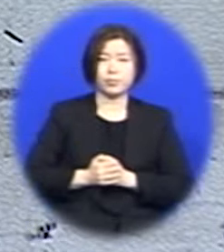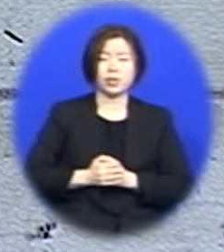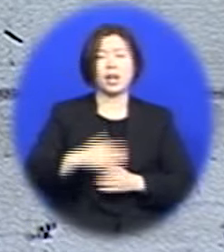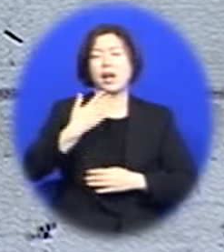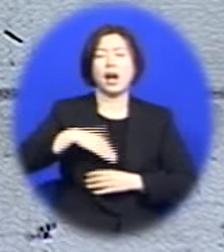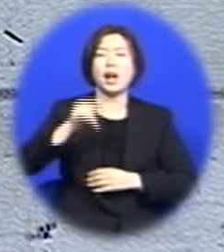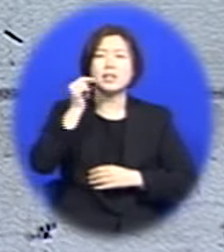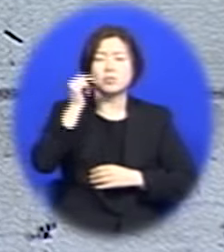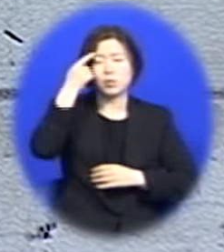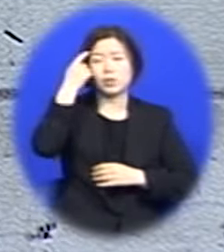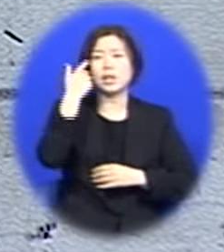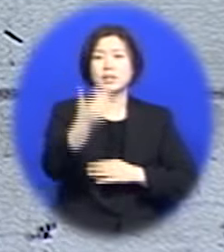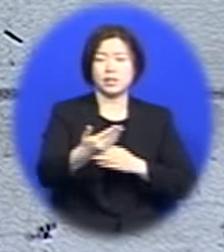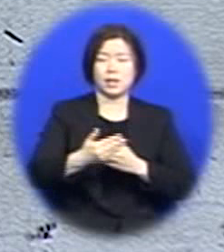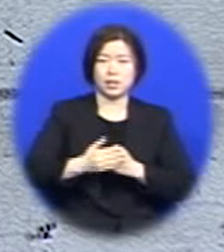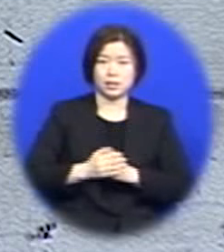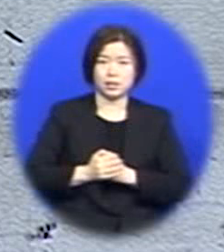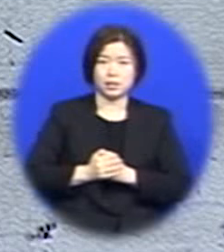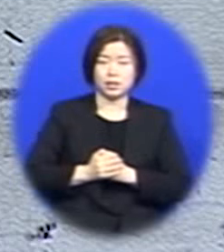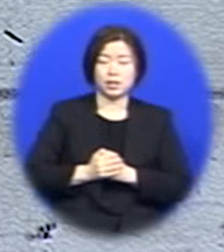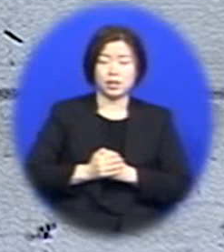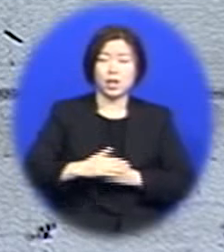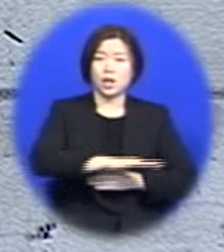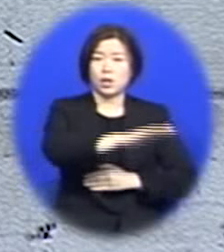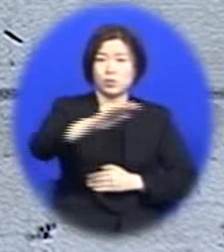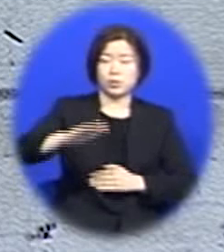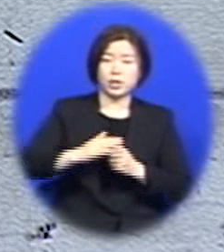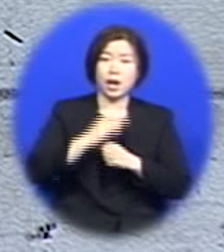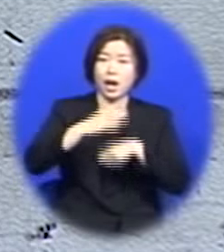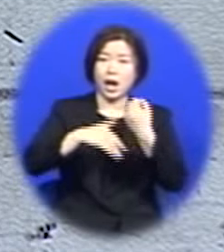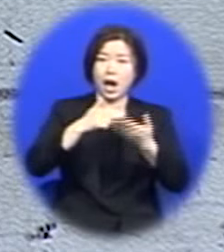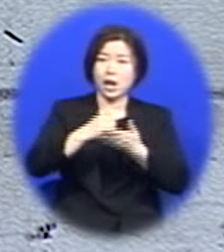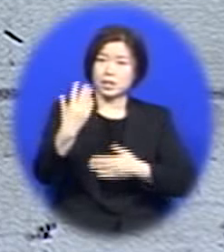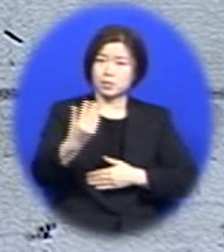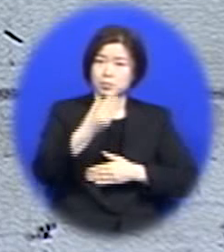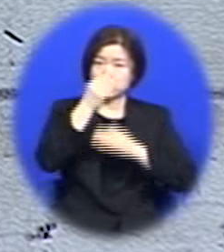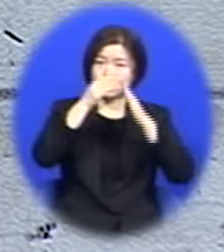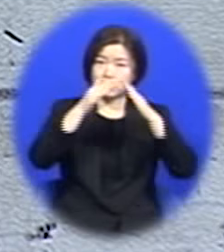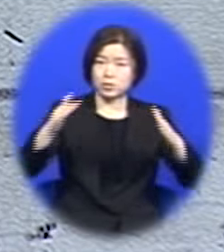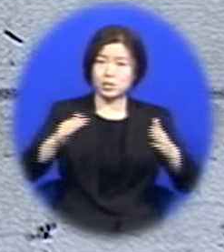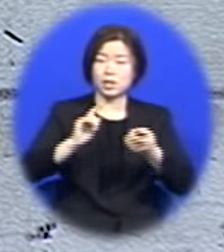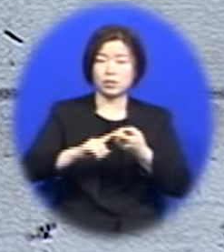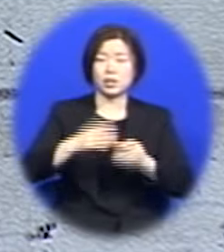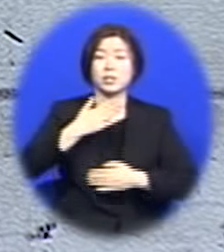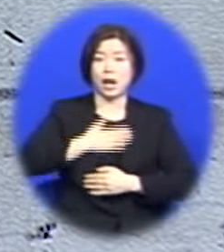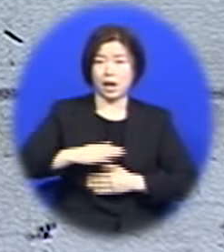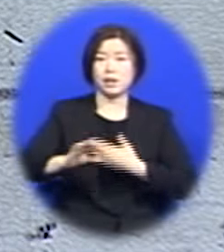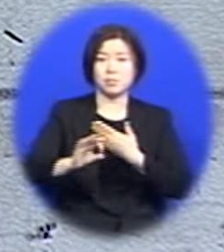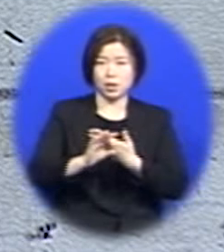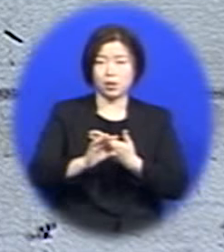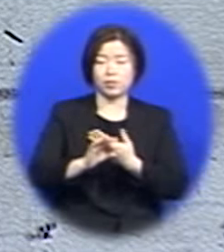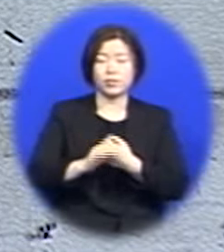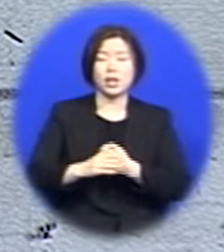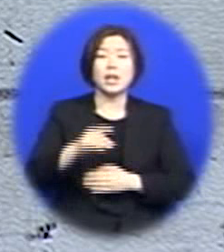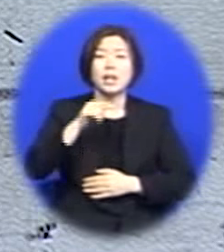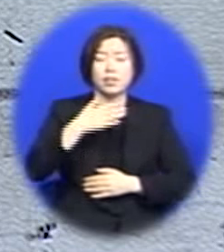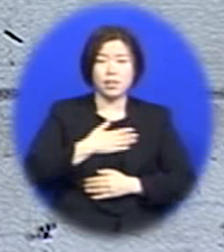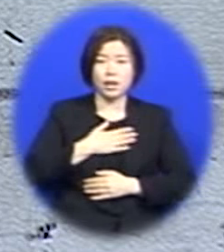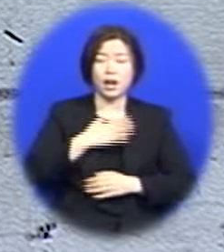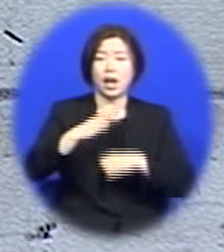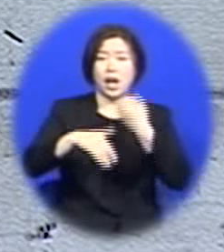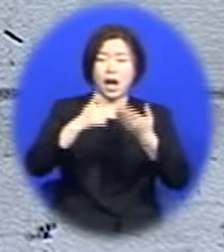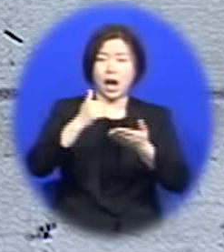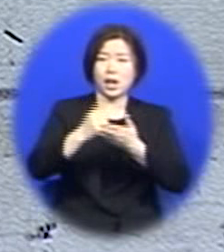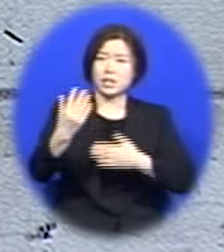알지 못하느뇨. 우리가 하나님의 성전이라는 사실을 알면 내가